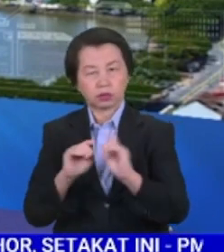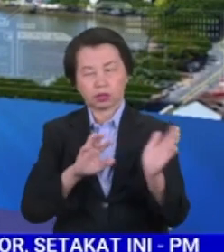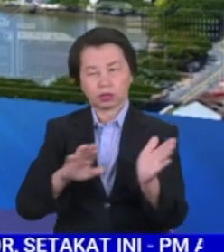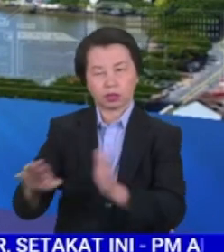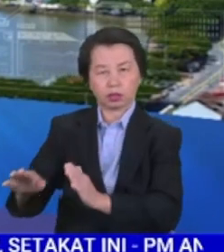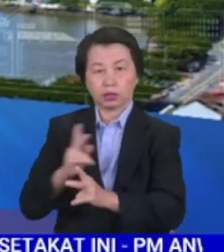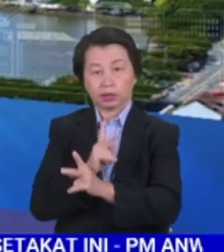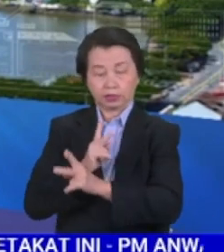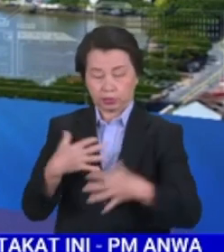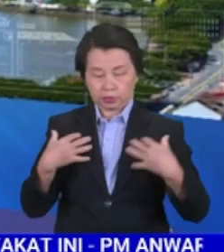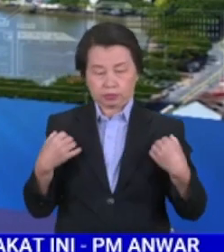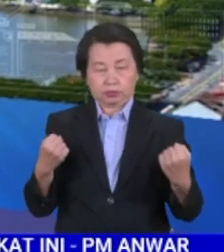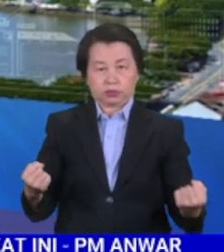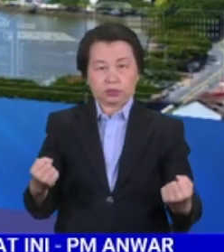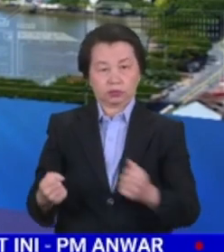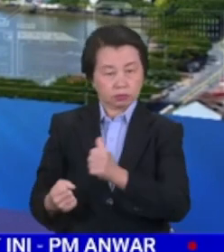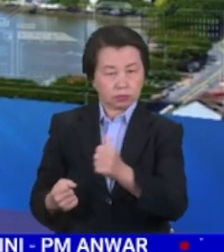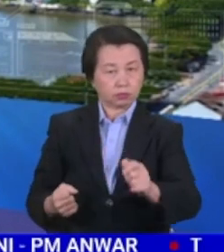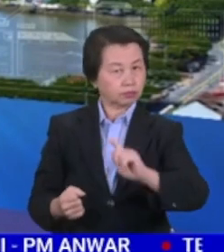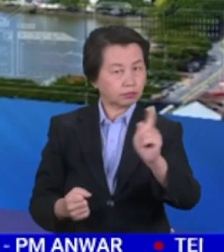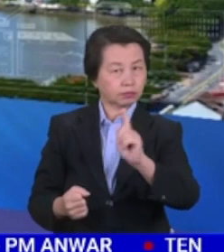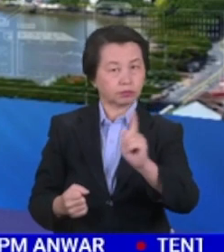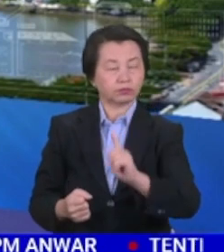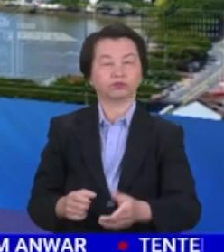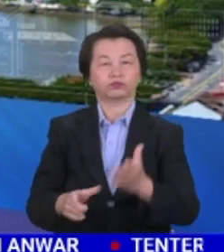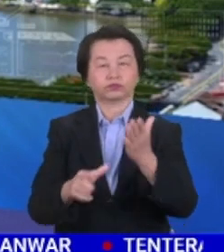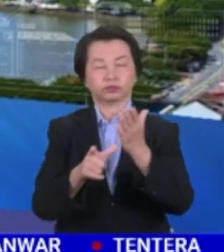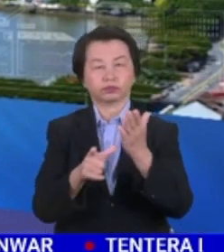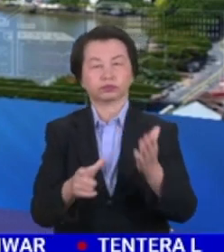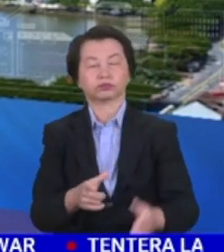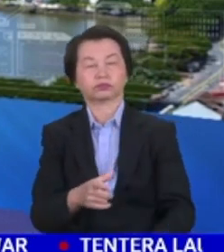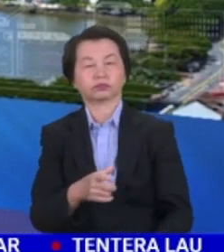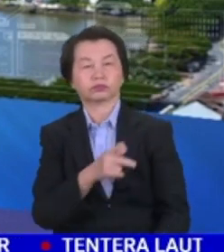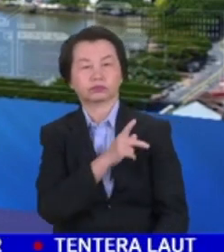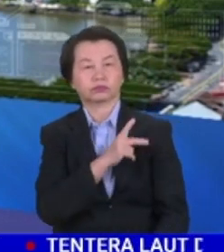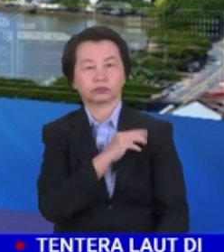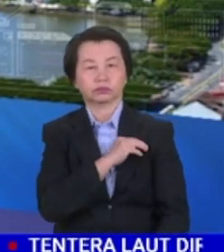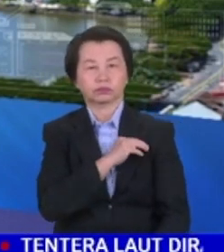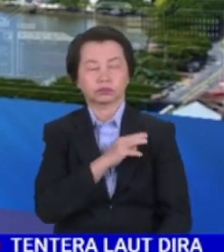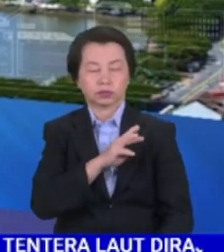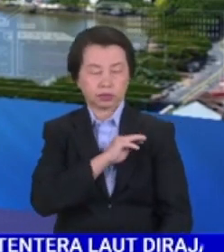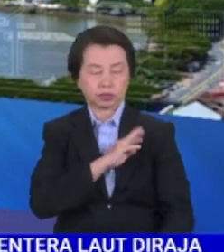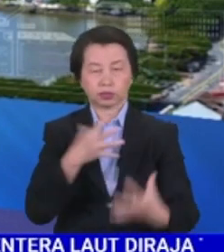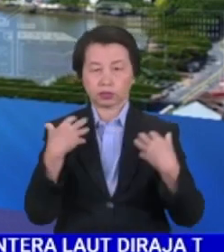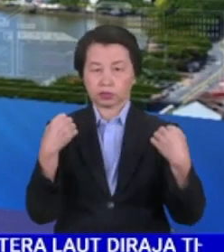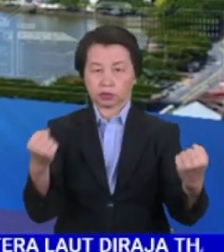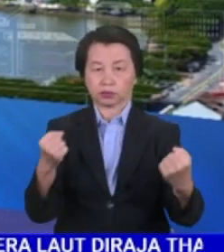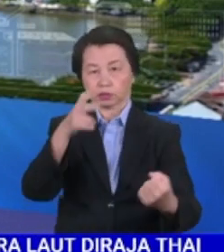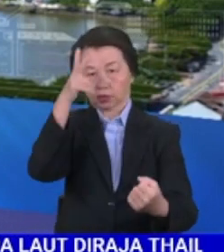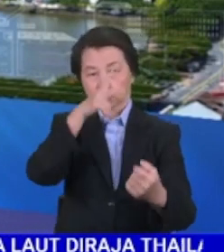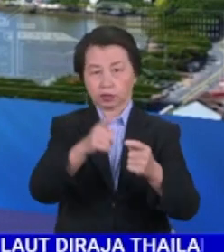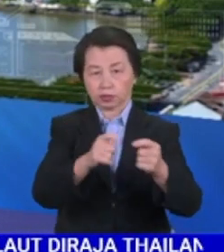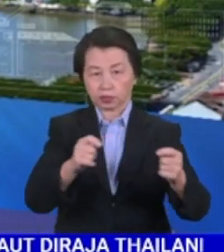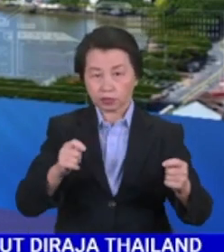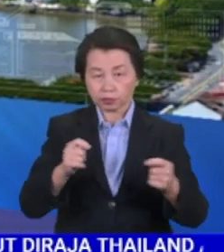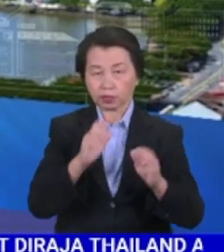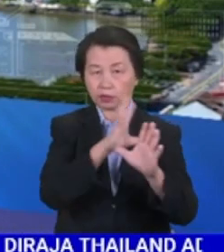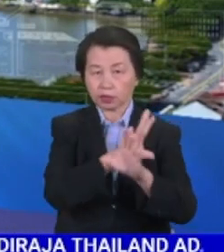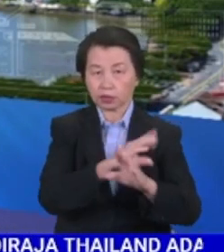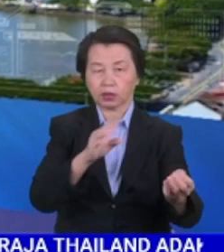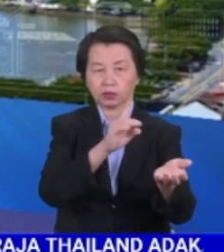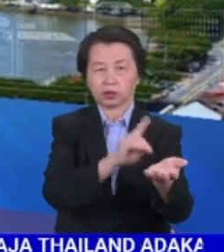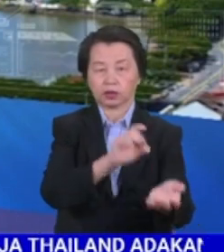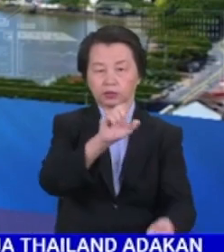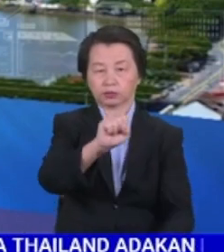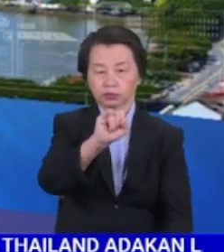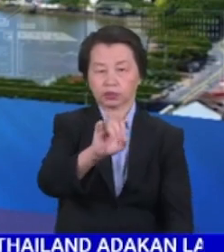mengabaikan penjagaan kesihatan masing-masing. Timbalan Premier yang juga Menteri Kesihatan Awam, Perumahan dan Kerajaan Tempatan Sarawak, Dato' Sri Dr.